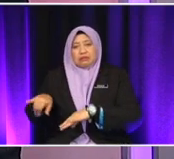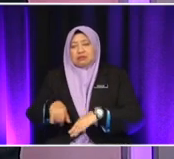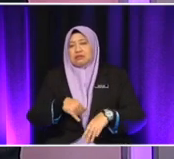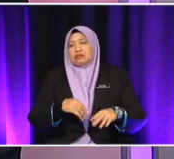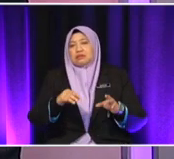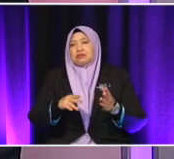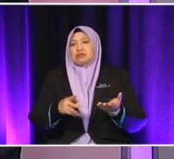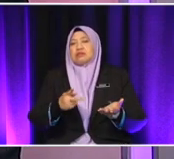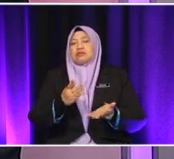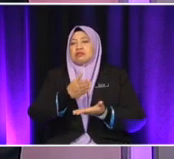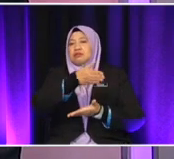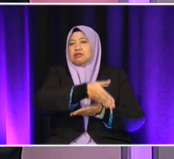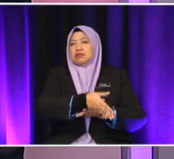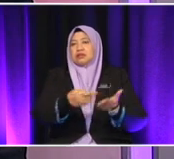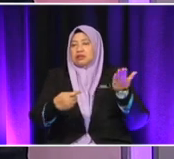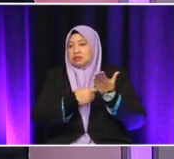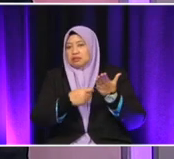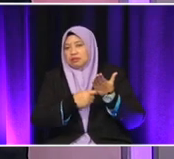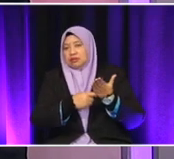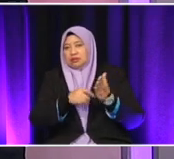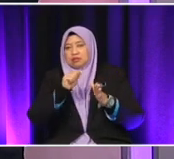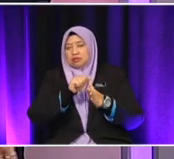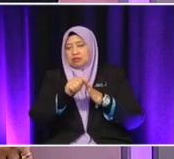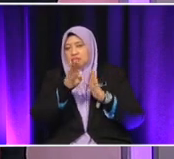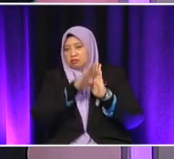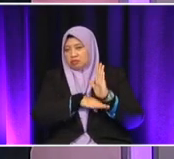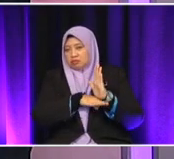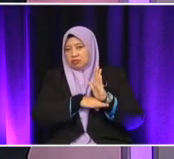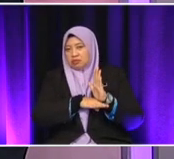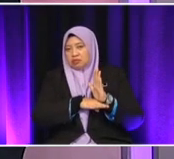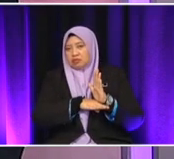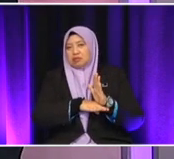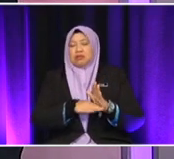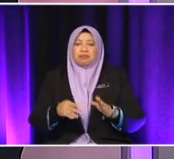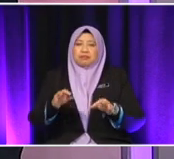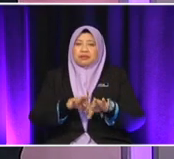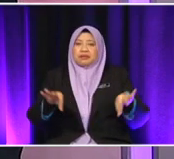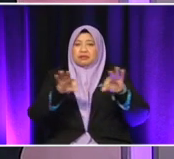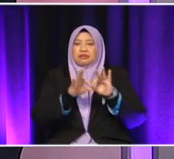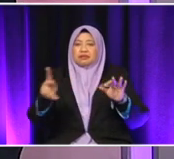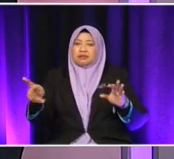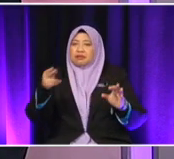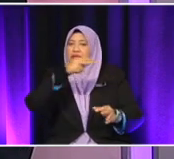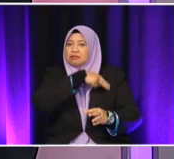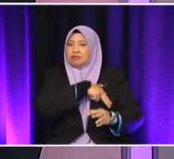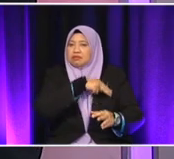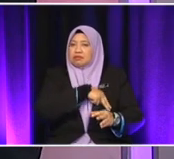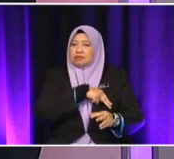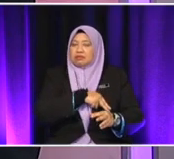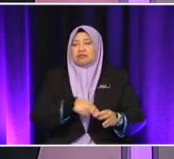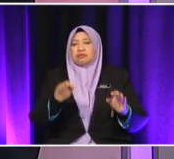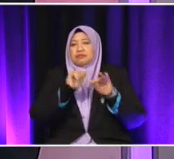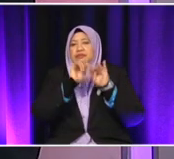quantity tadi ditambah ataupun dikurang Sebab Dia hanya mementingkan keuntungan biasanya bagi firma